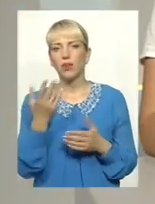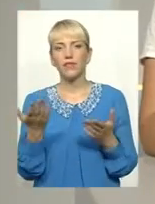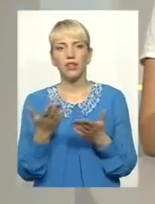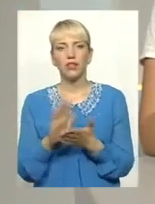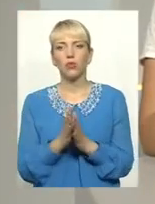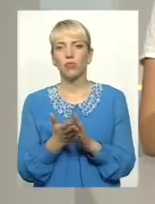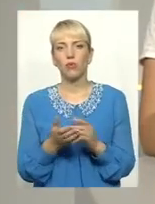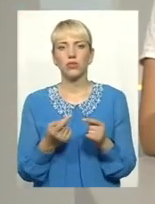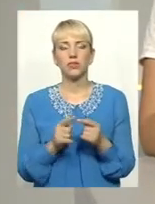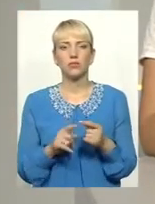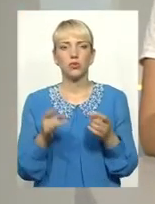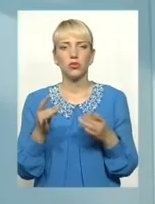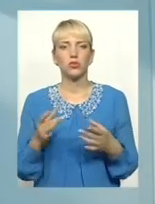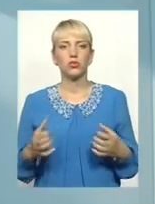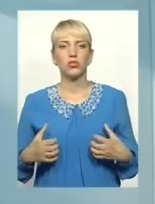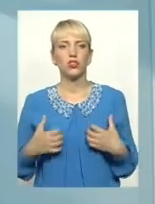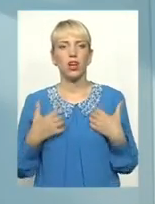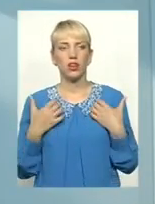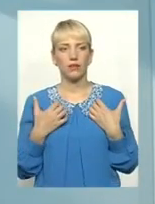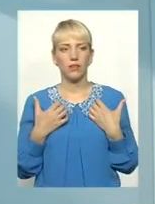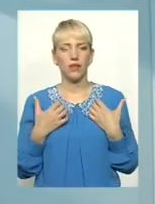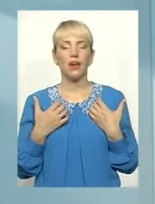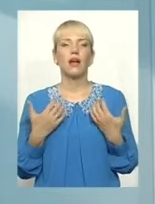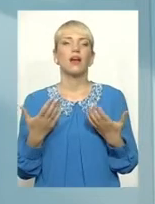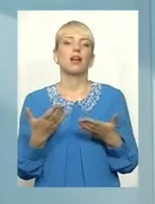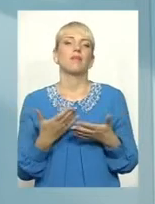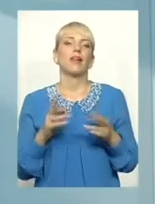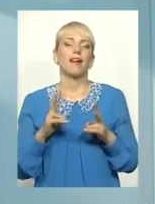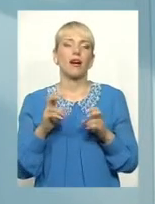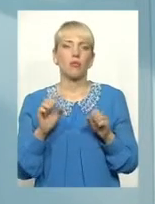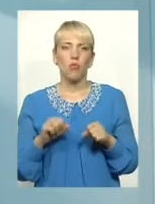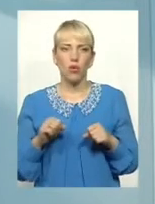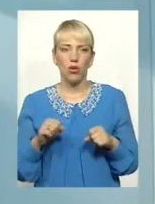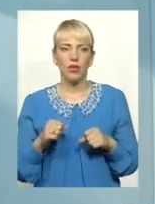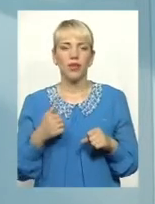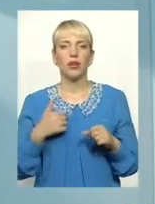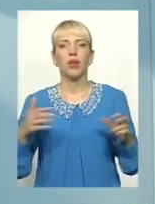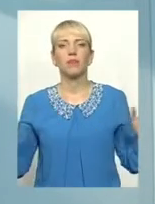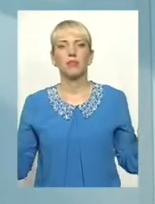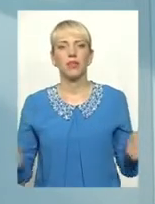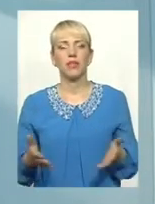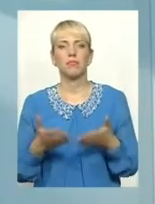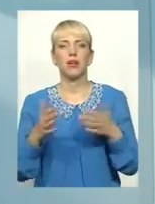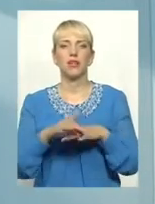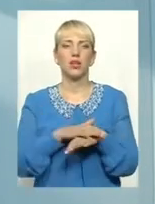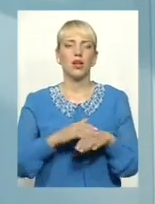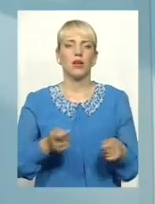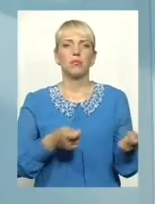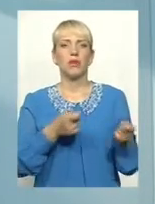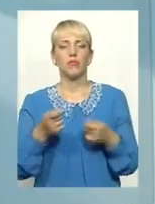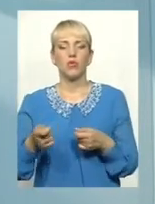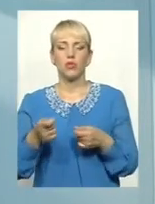Ми як могли, піднімали громадськість, привозили туди телебачення,